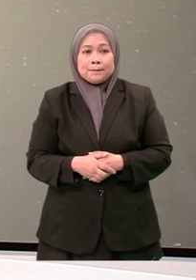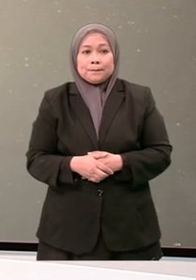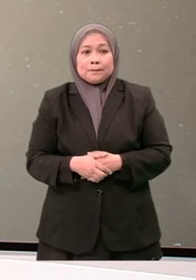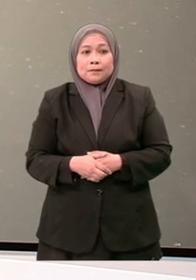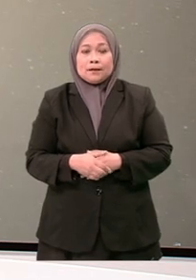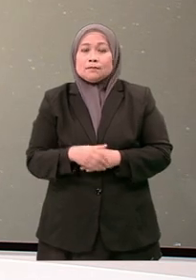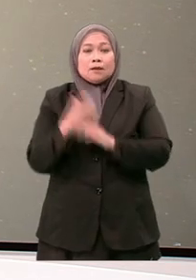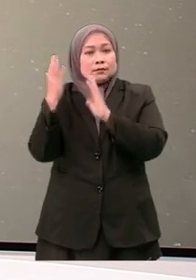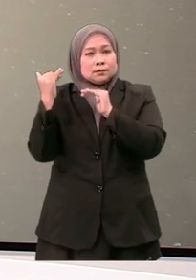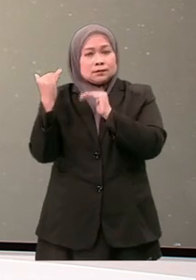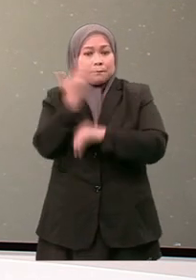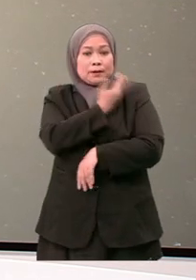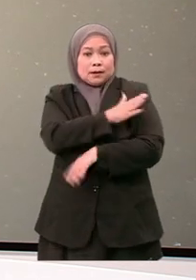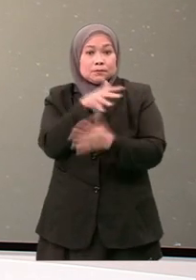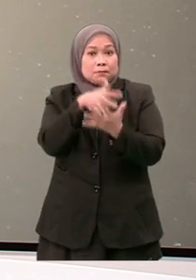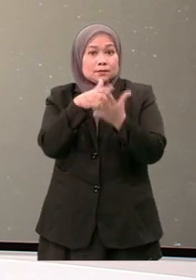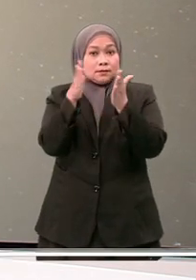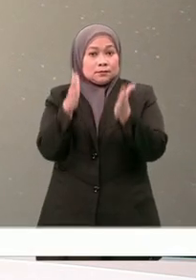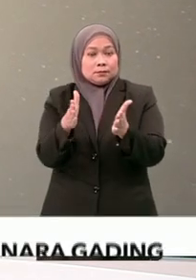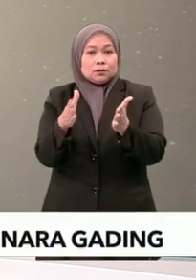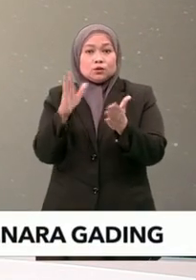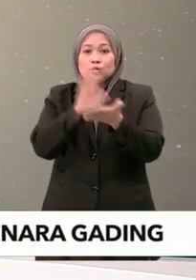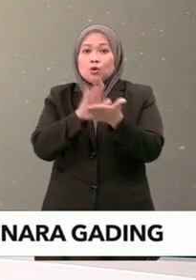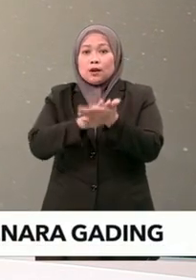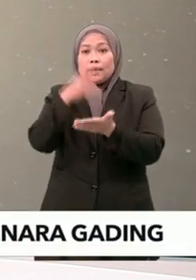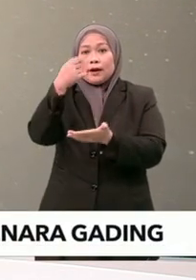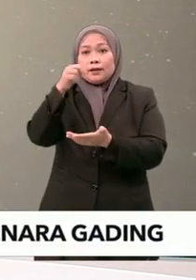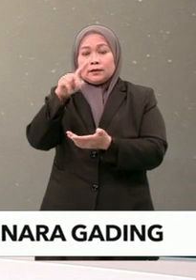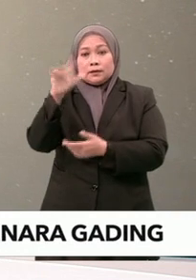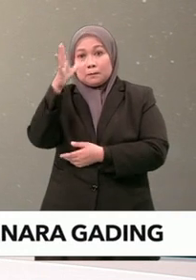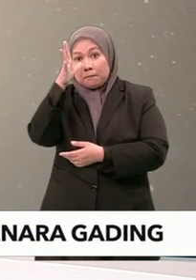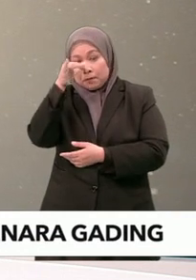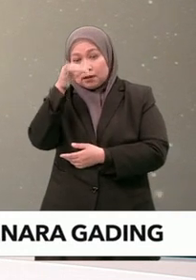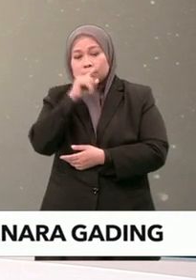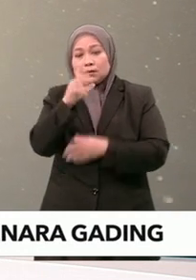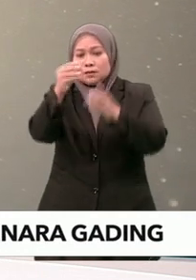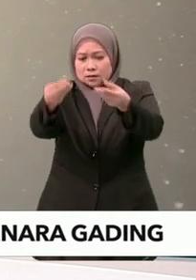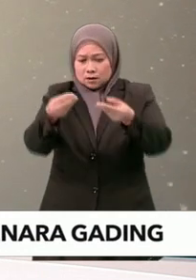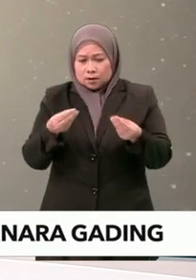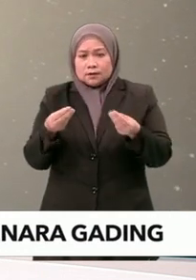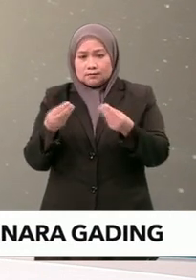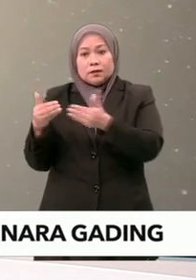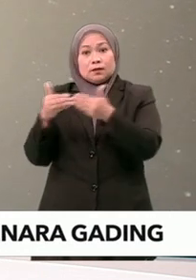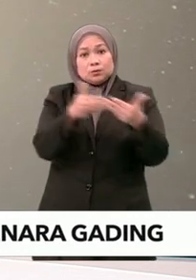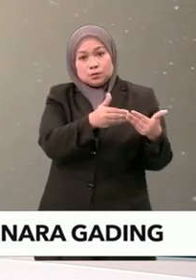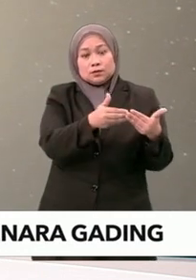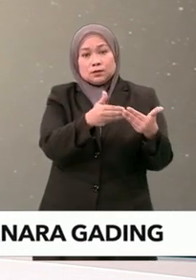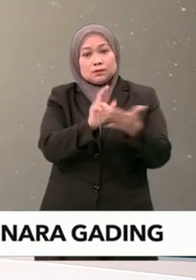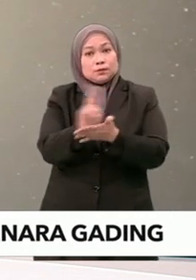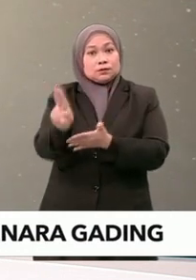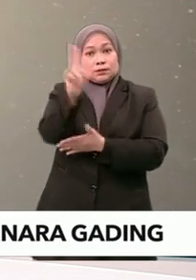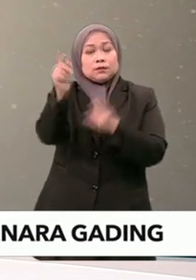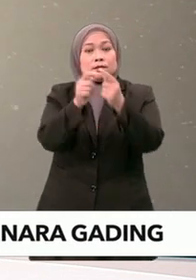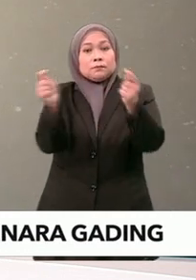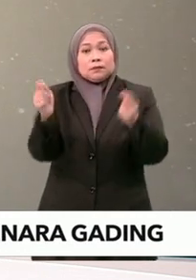hasrat seorang bekas Plaza Cemerlang sekolah yang menerima tawaran melanjutkan pelajaran di sebuah ilusi